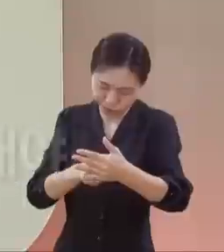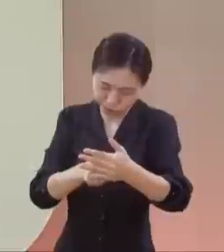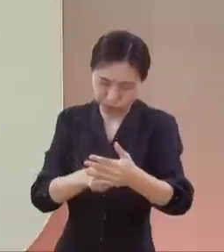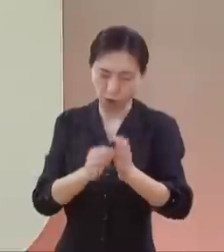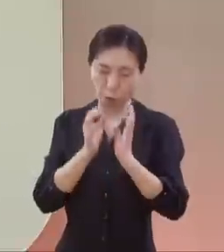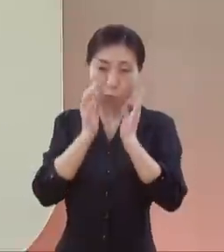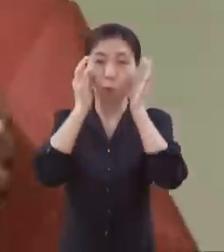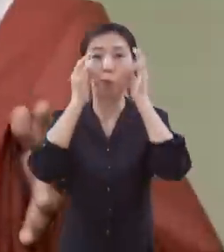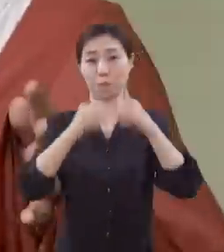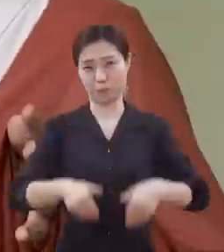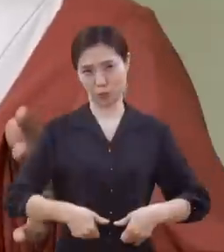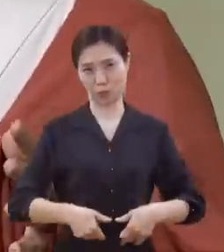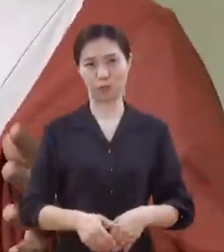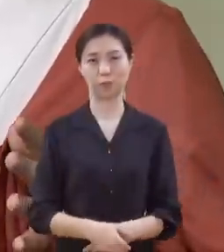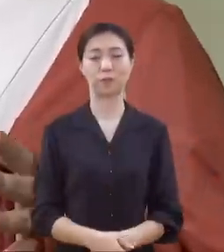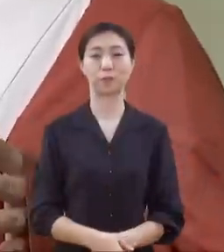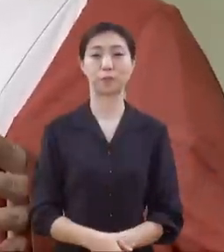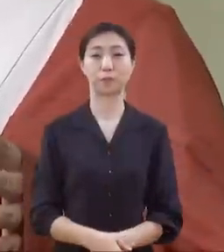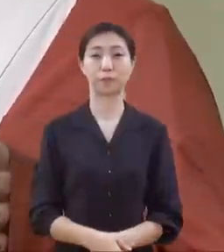됩니다